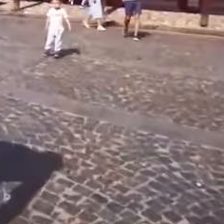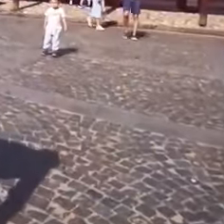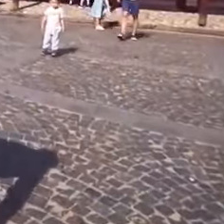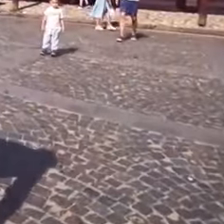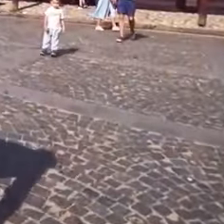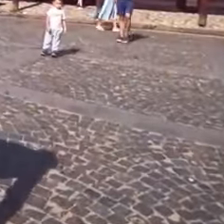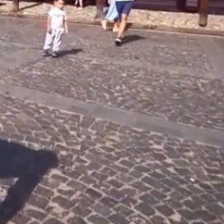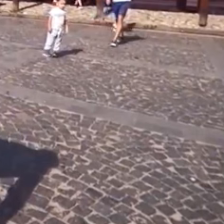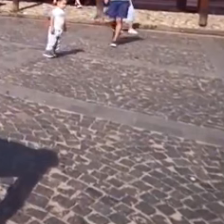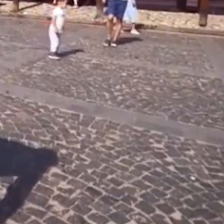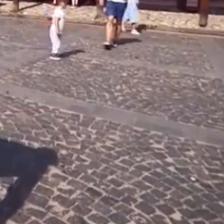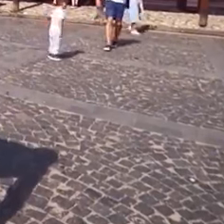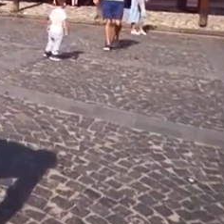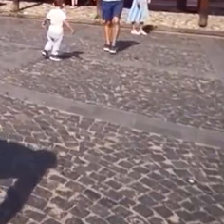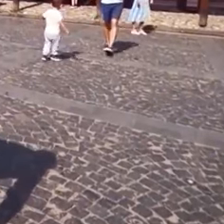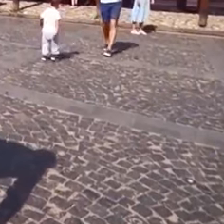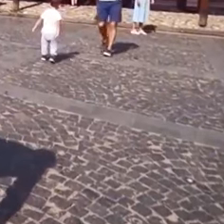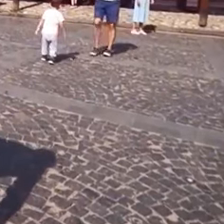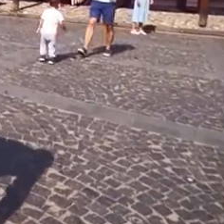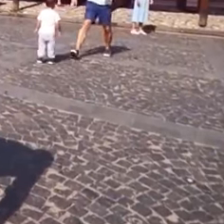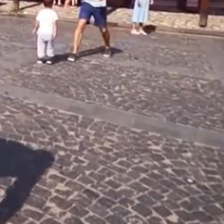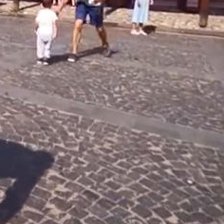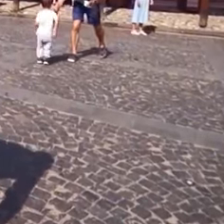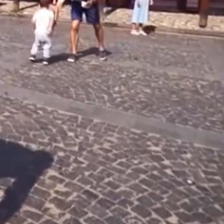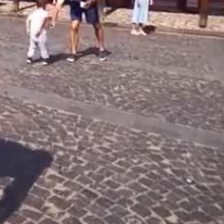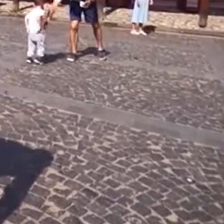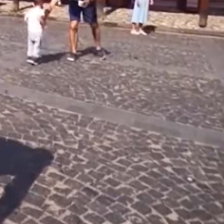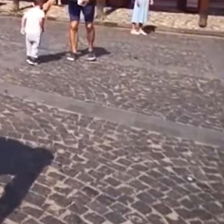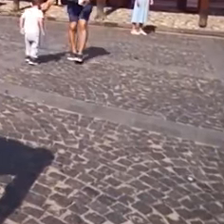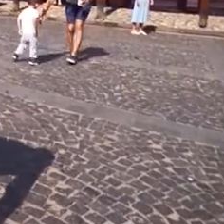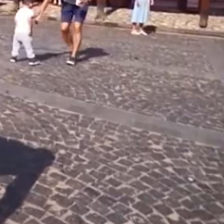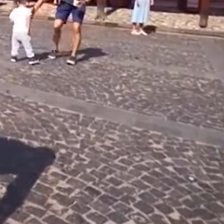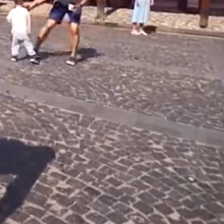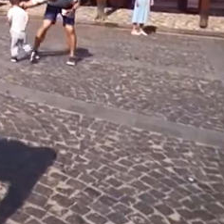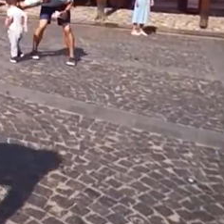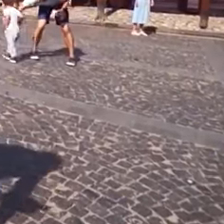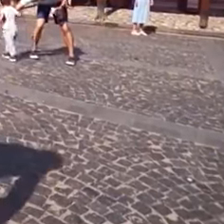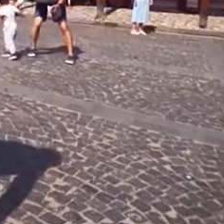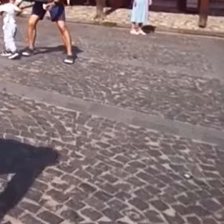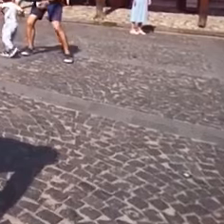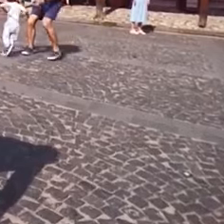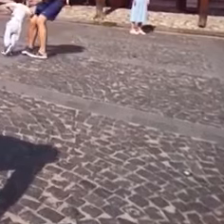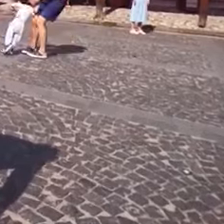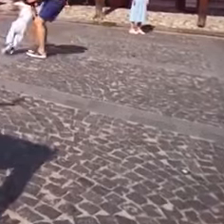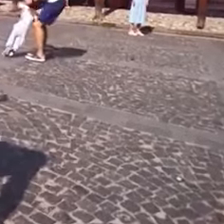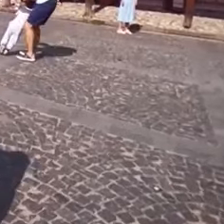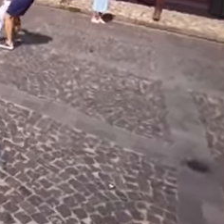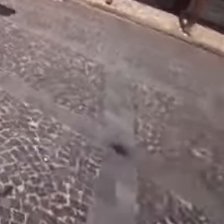Вас приветствует семья Макарских. Это проект «Святыни России», и мы снова в